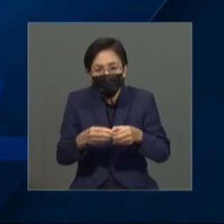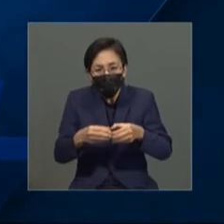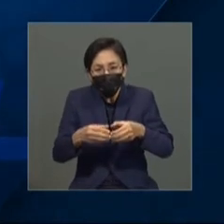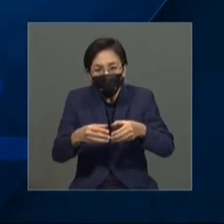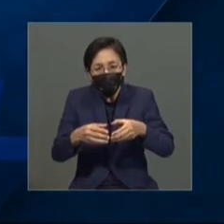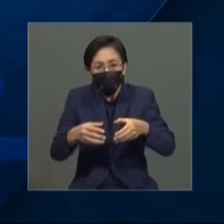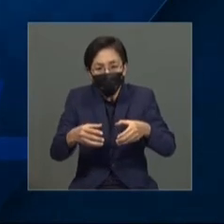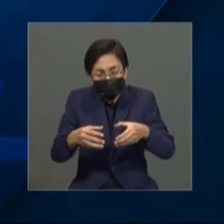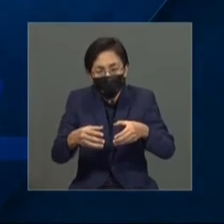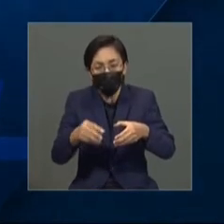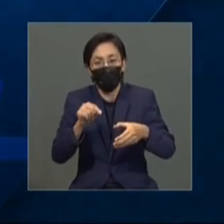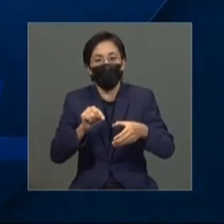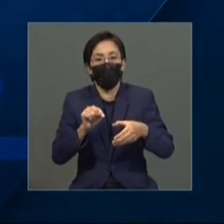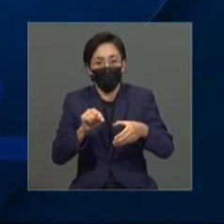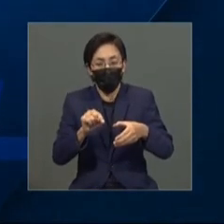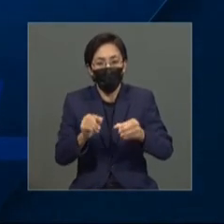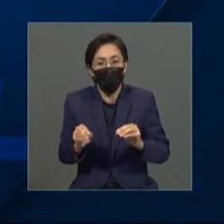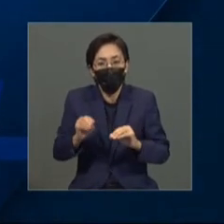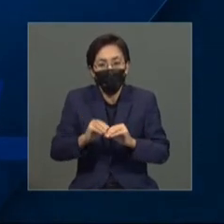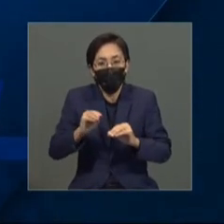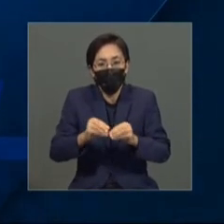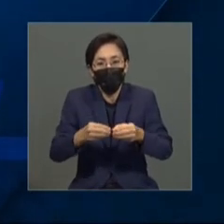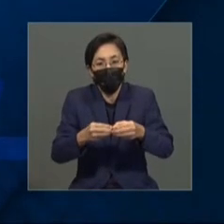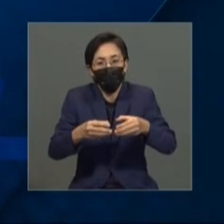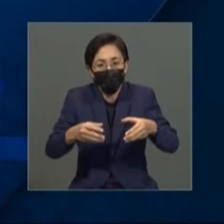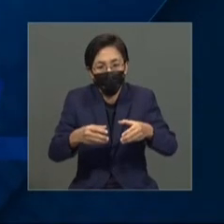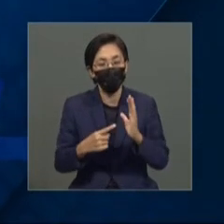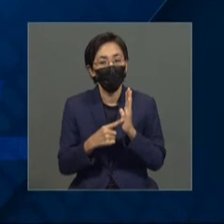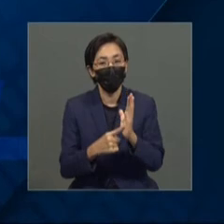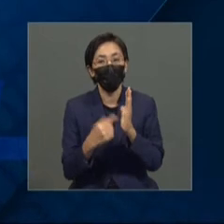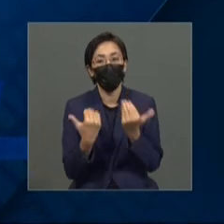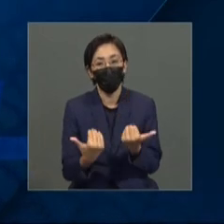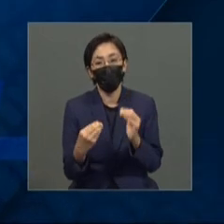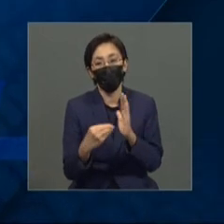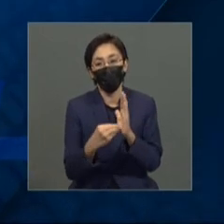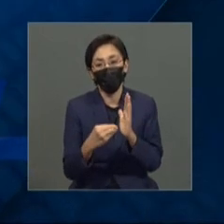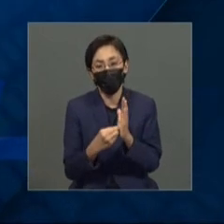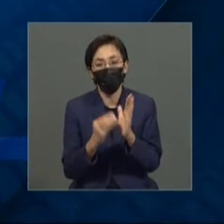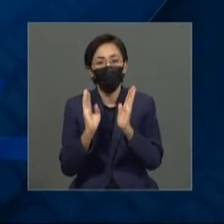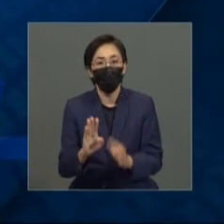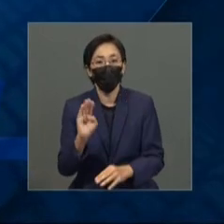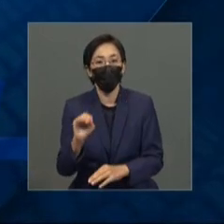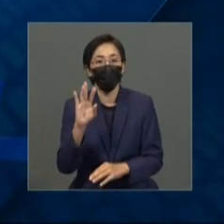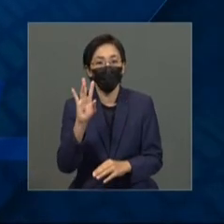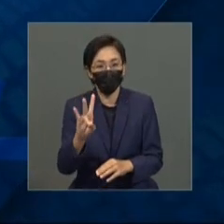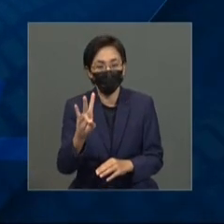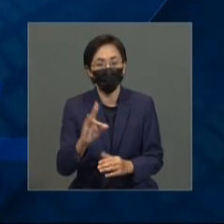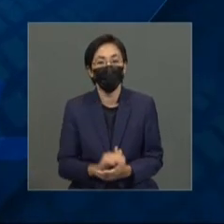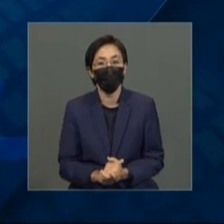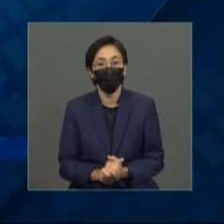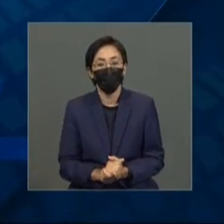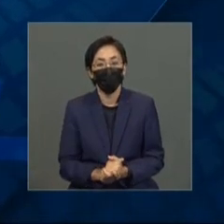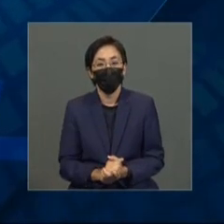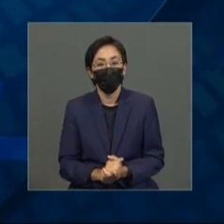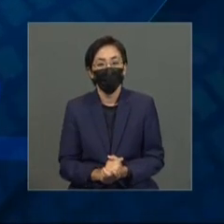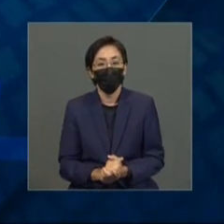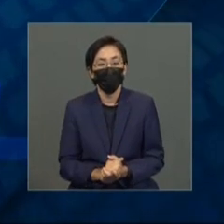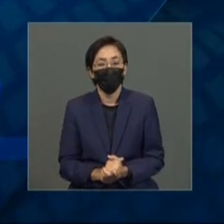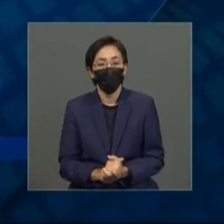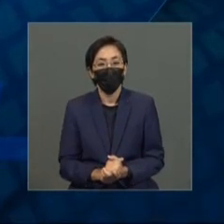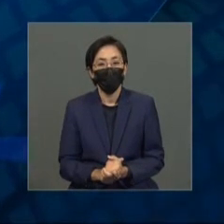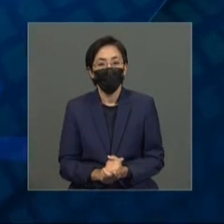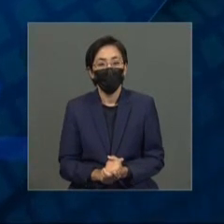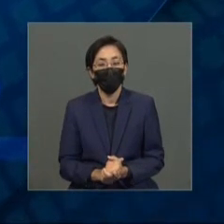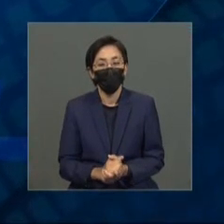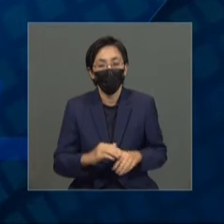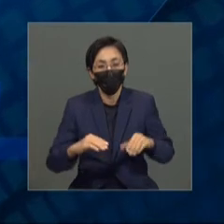อนที่เป็นปัจจัยเสี่ยงตรงนี้เยอะขึ้นอย่างเช่นในวันนี้กทม.รายงาน47รายนะคะแล้วก็มีส่ว